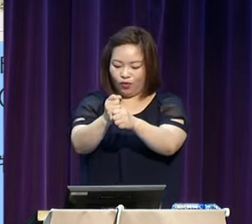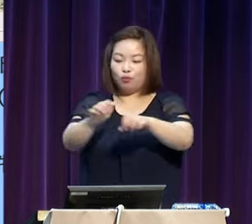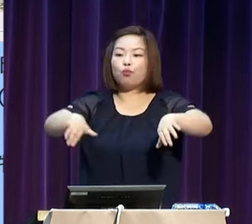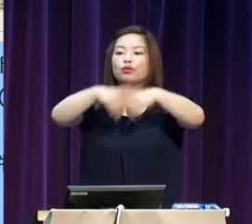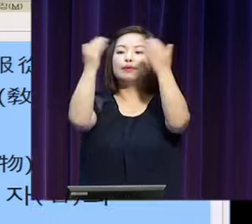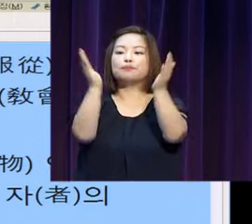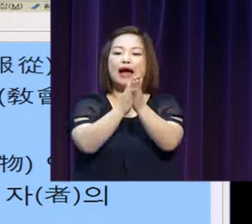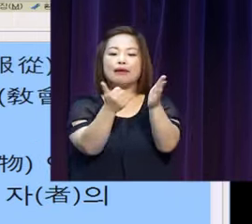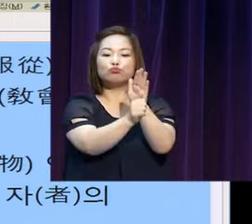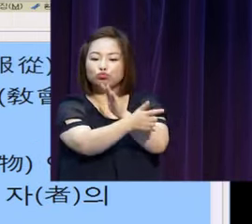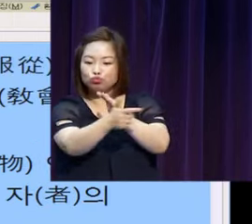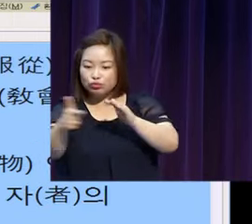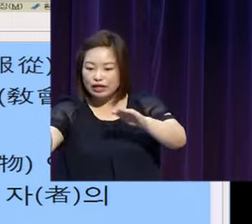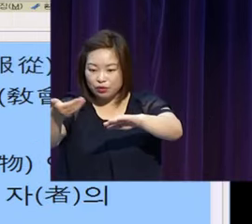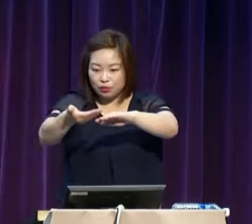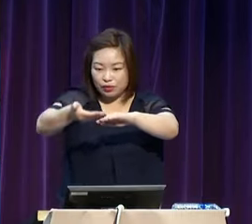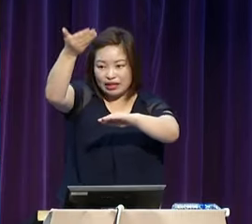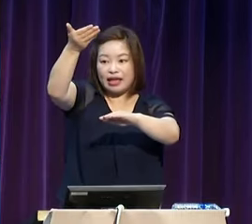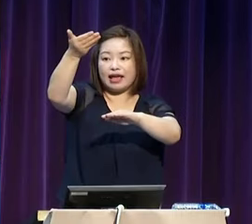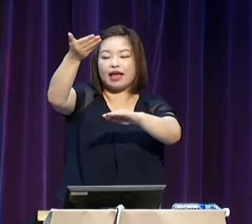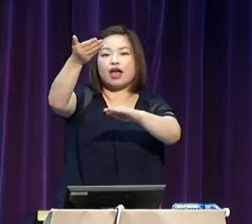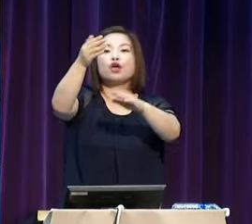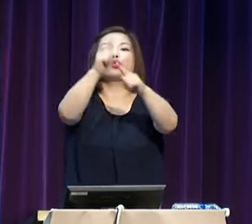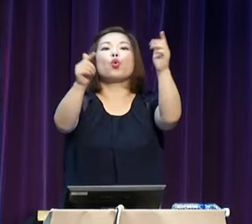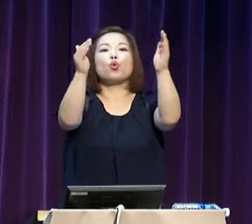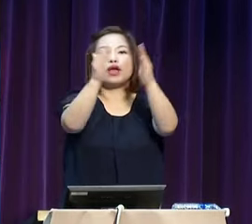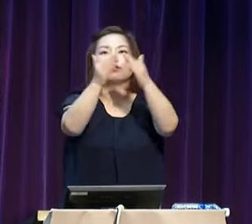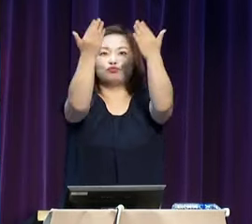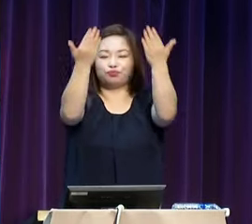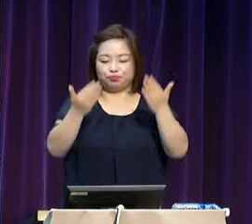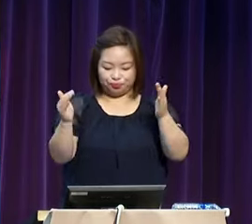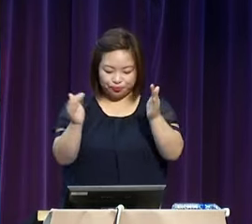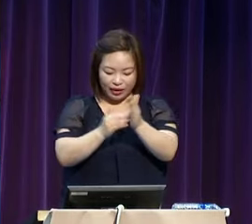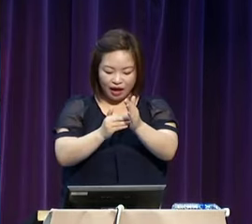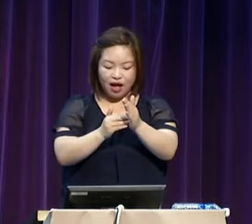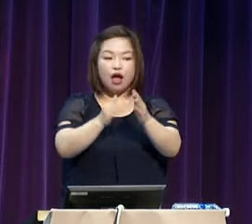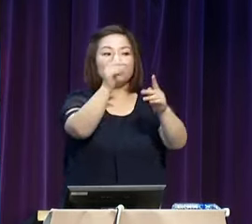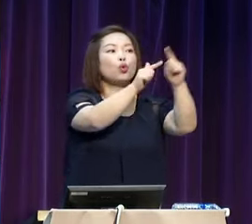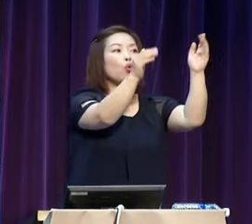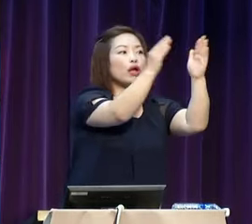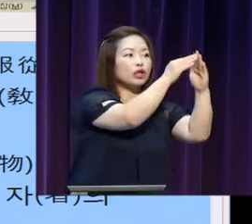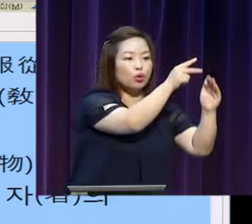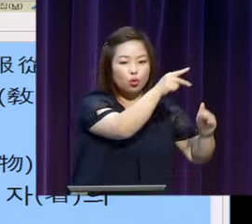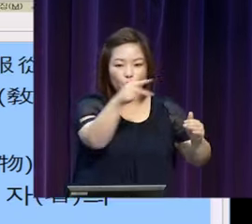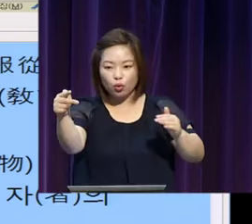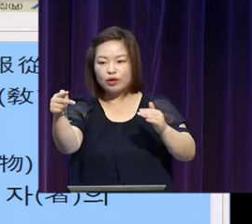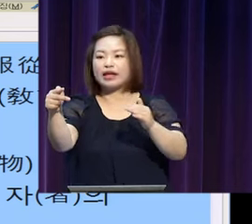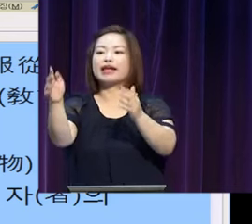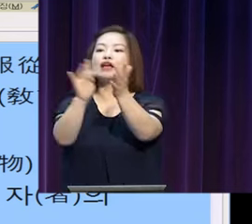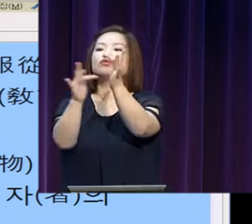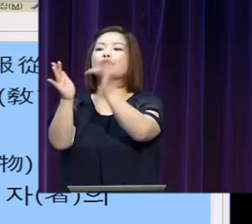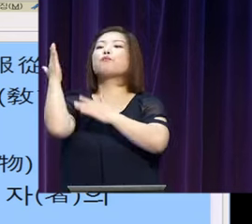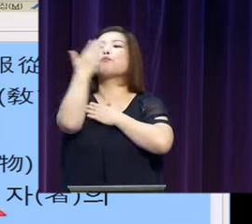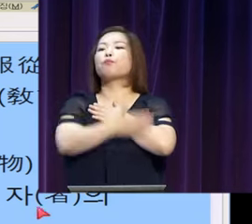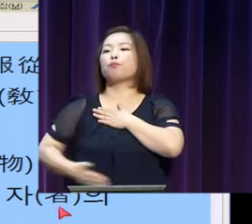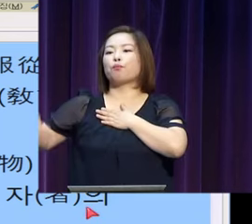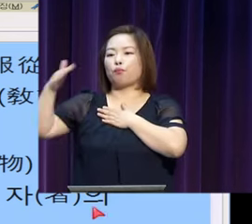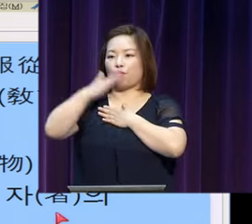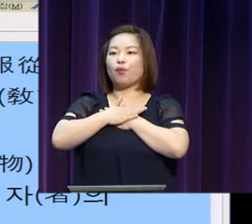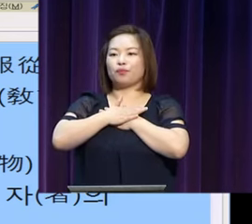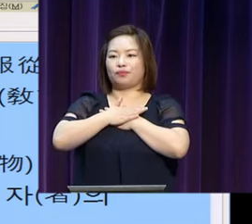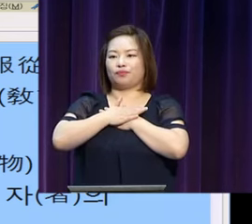교회의 머리로 주셨느니라. 교회는 그의 몸이니 만물 안에서 만물을